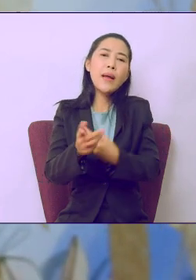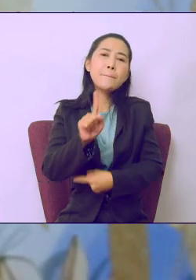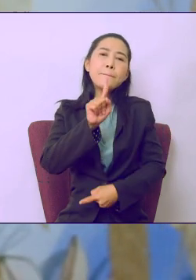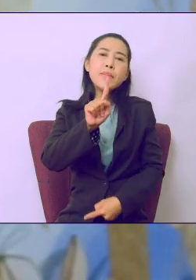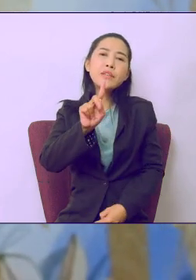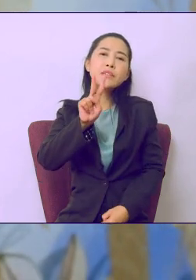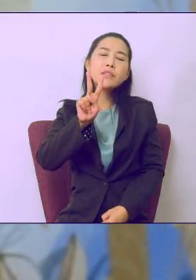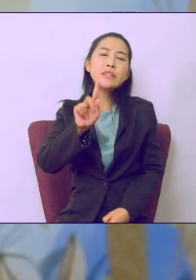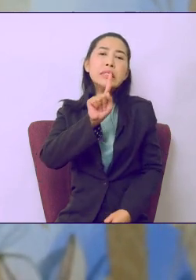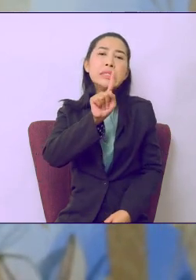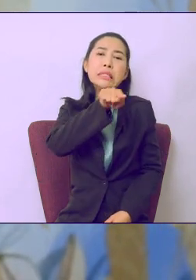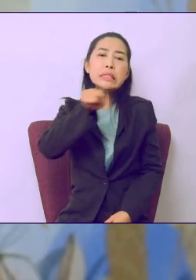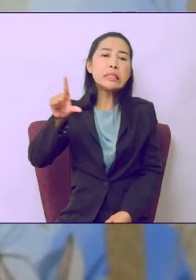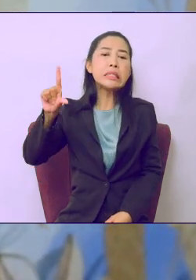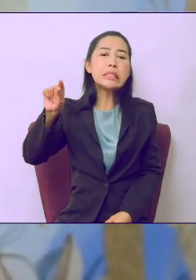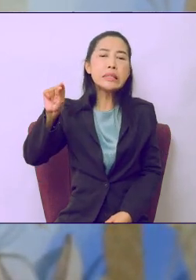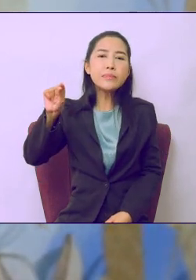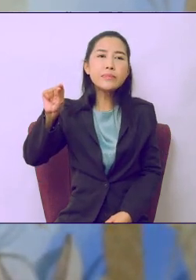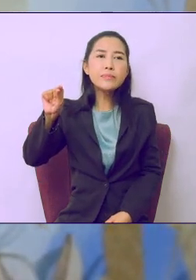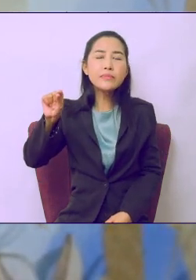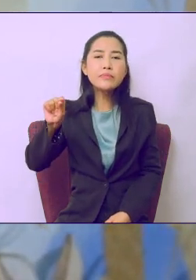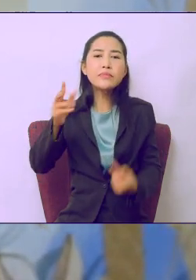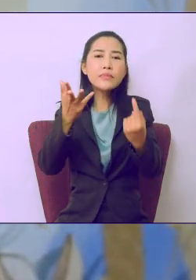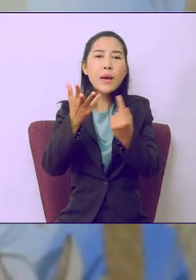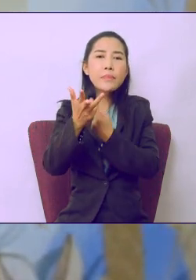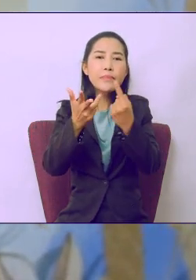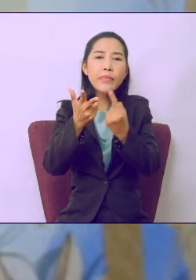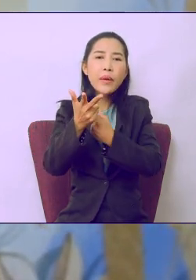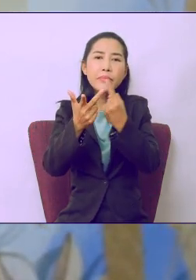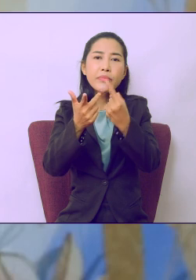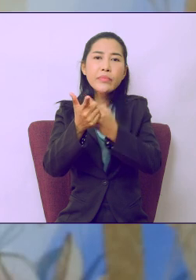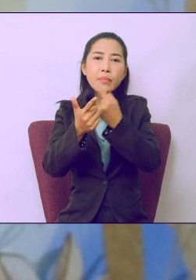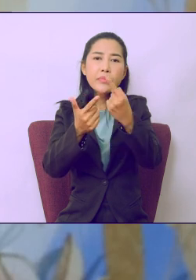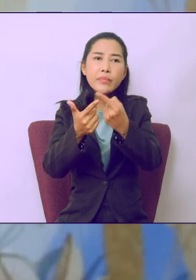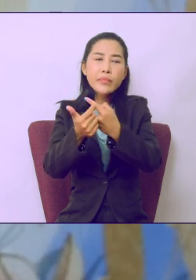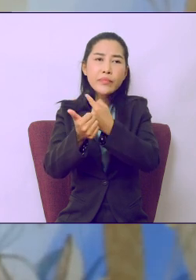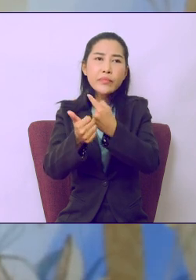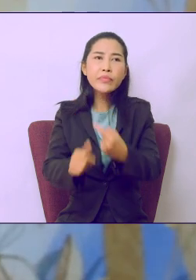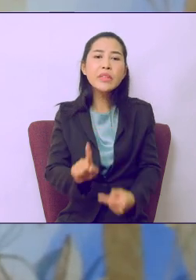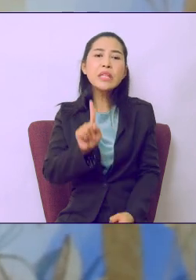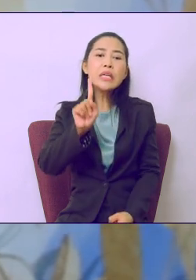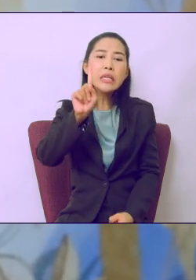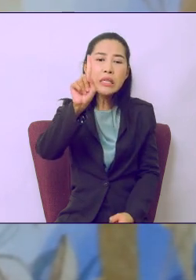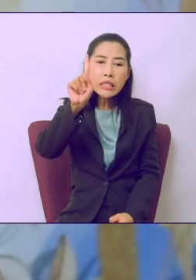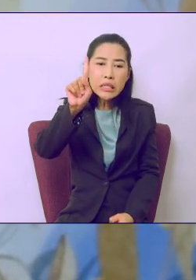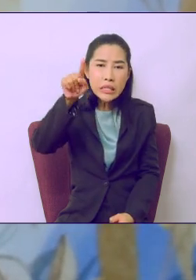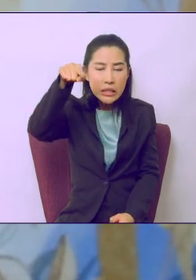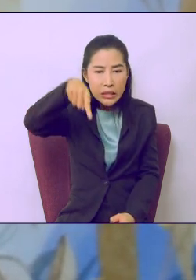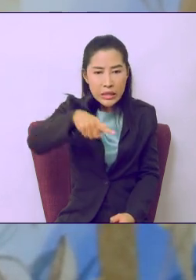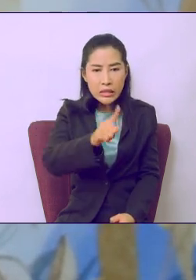ๆแต่ไม่ได้ดังแบบอลนเอ้ยแบบดังมากนะครับเป็นแค่ดังแบบมีมีเมโลดี้นิดนึงอย่างเช่น